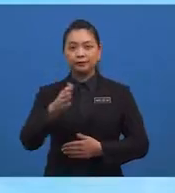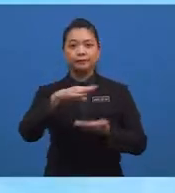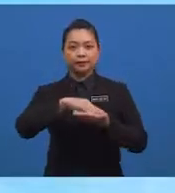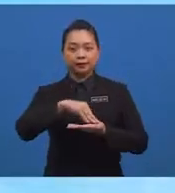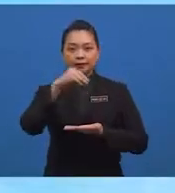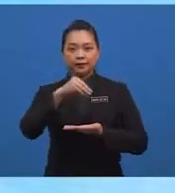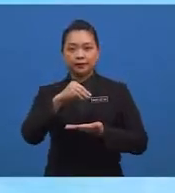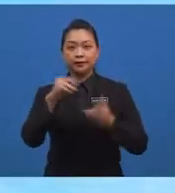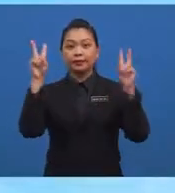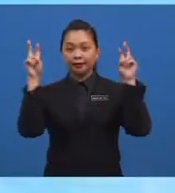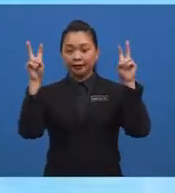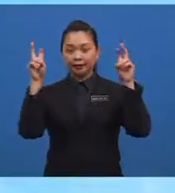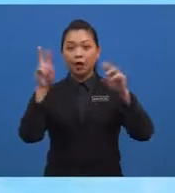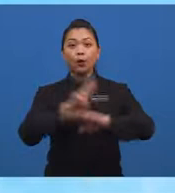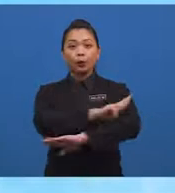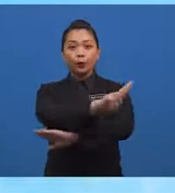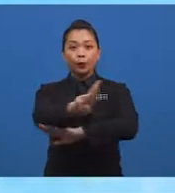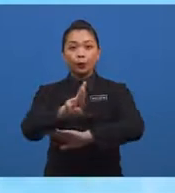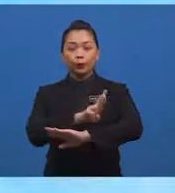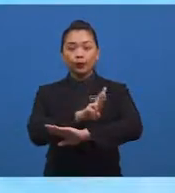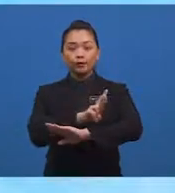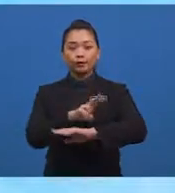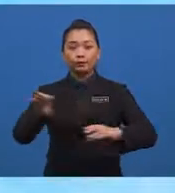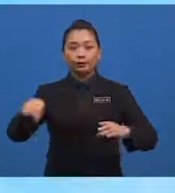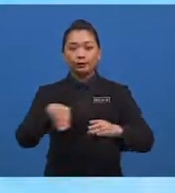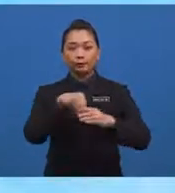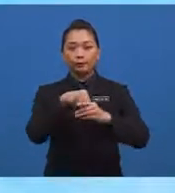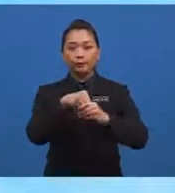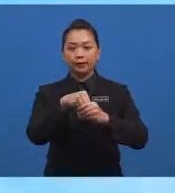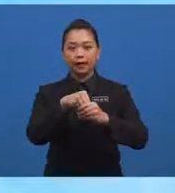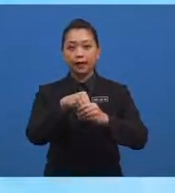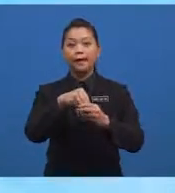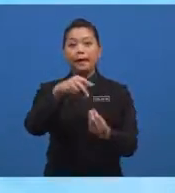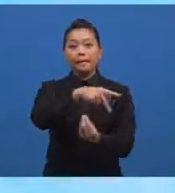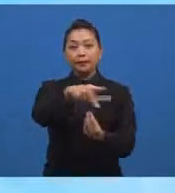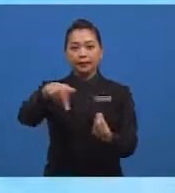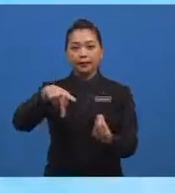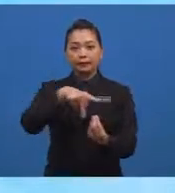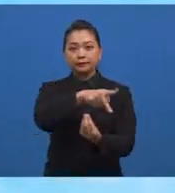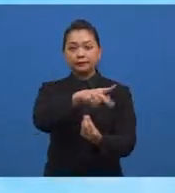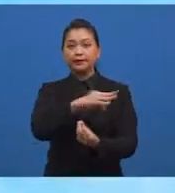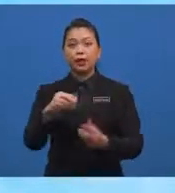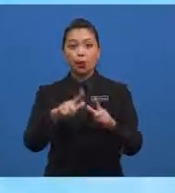mempelajari tajuk ruang yang melibatkan perimeter dan luas.